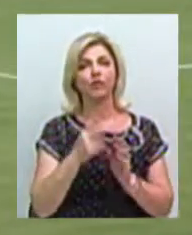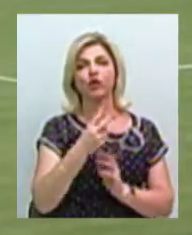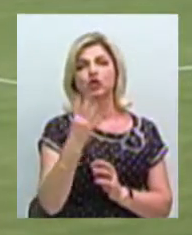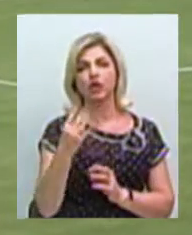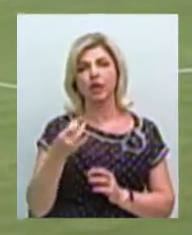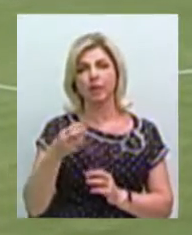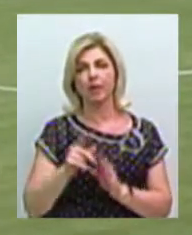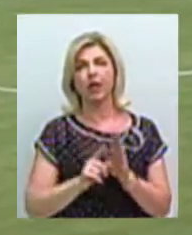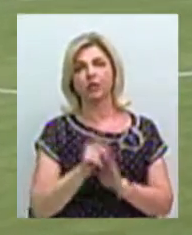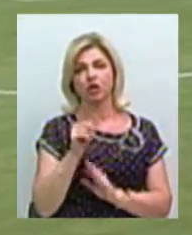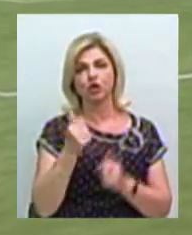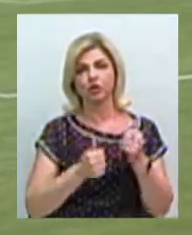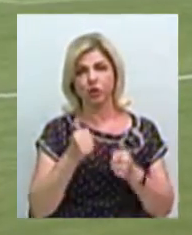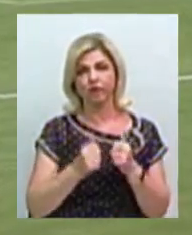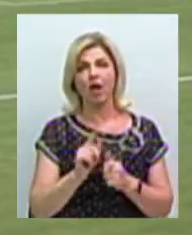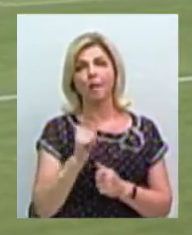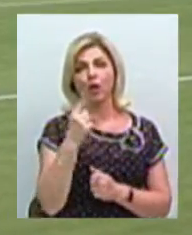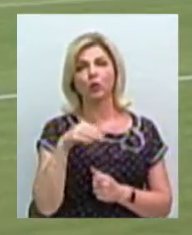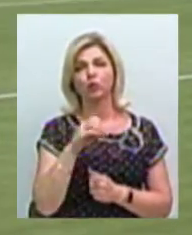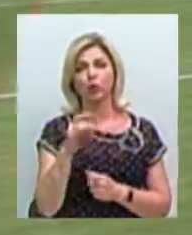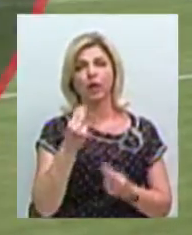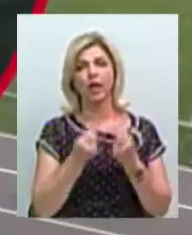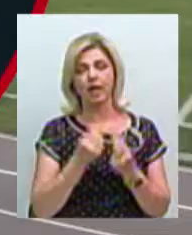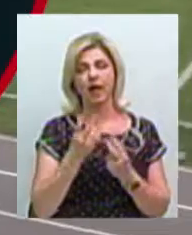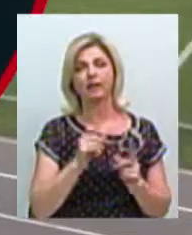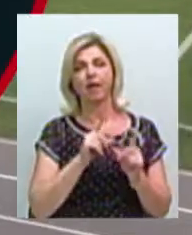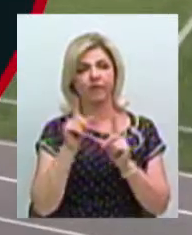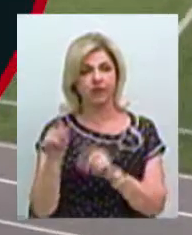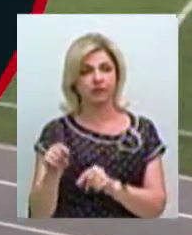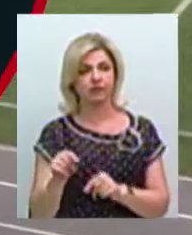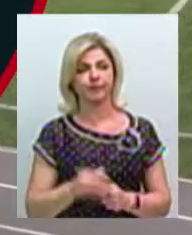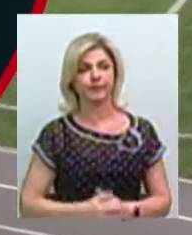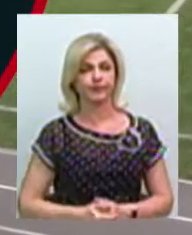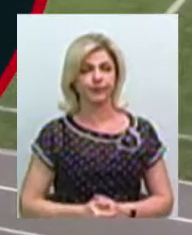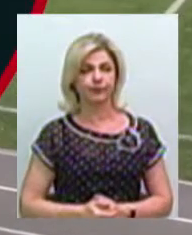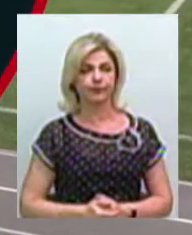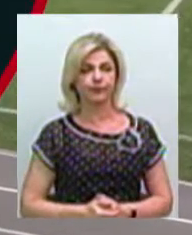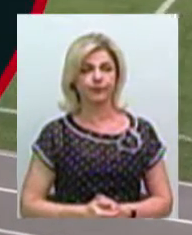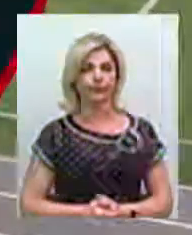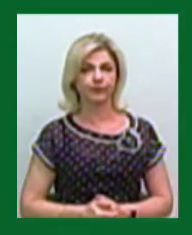команд першої ліги. У першому турі Миколаїв зіграє на виїзді суперник «Гірник Спорт» з Горішніх Плавнів.